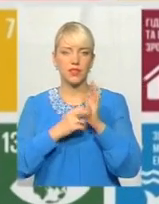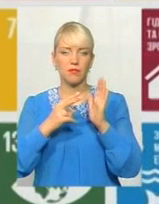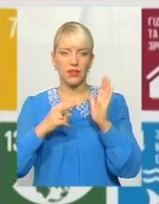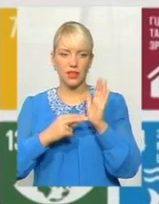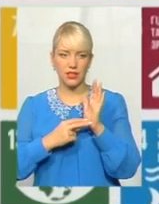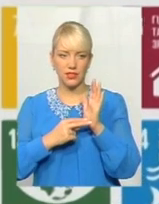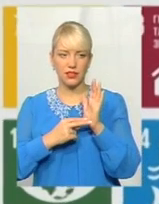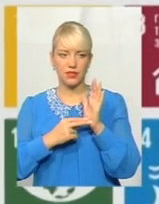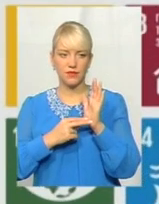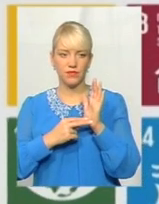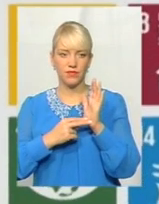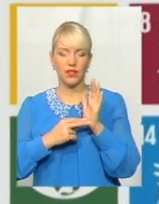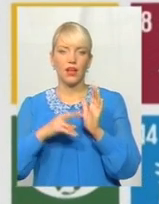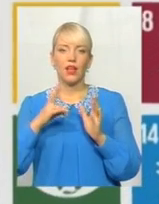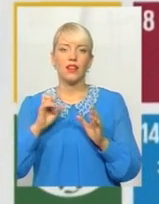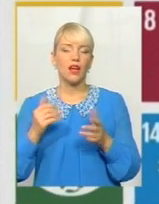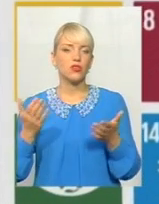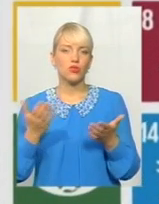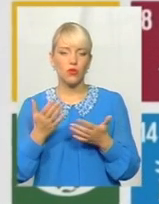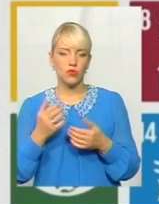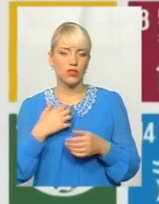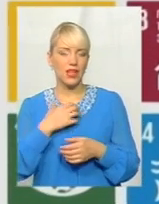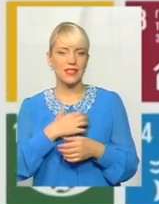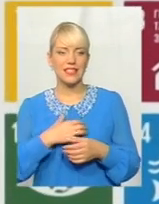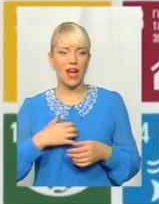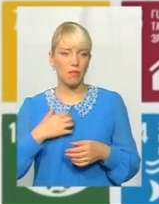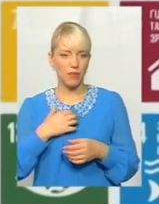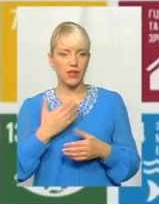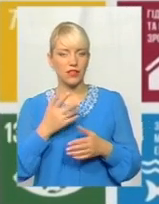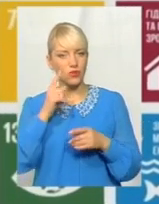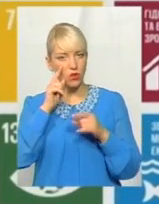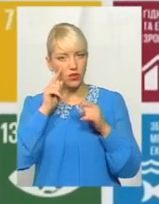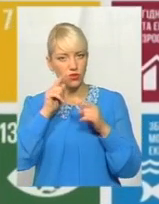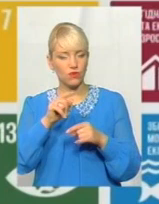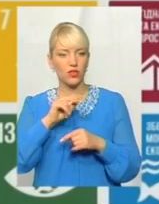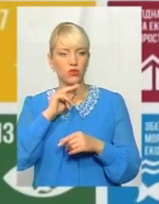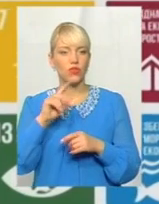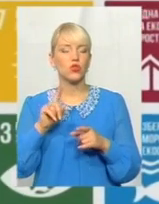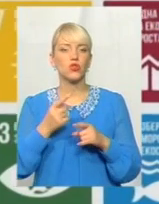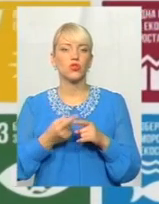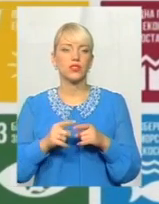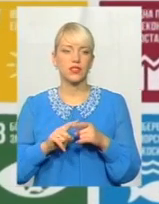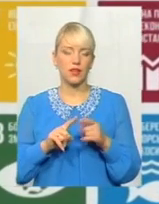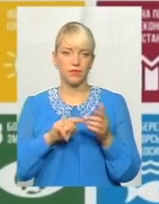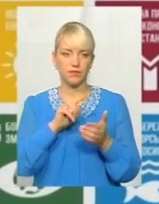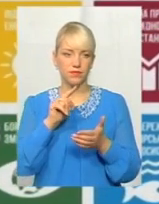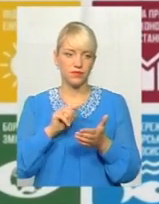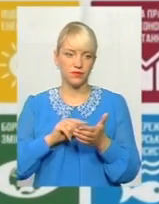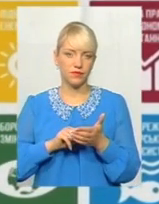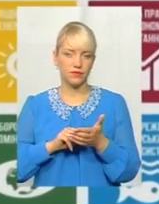так? На чому насамперед, якщо так акцентувати увагу, Юлія, що це? Навіть